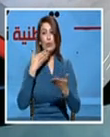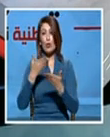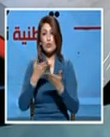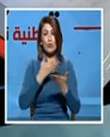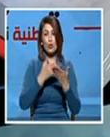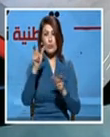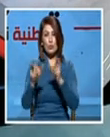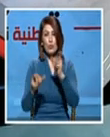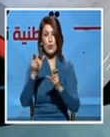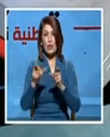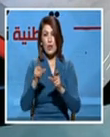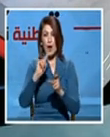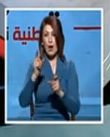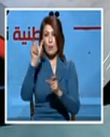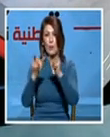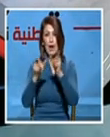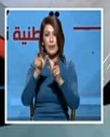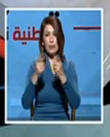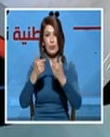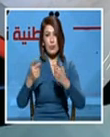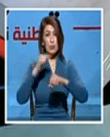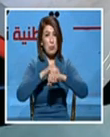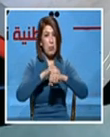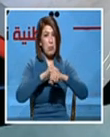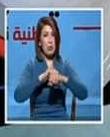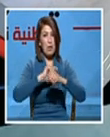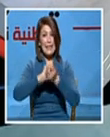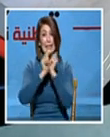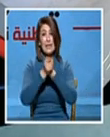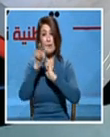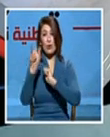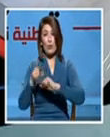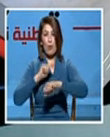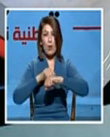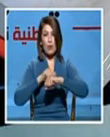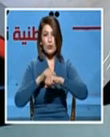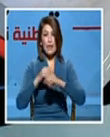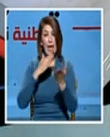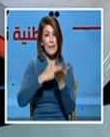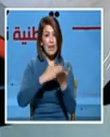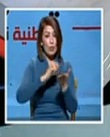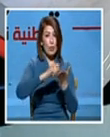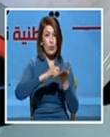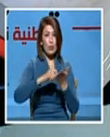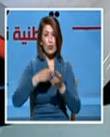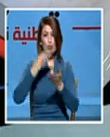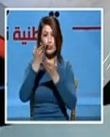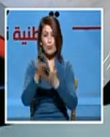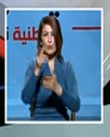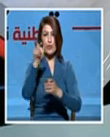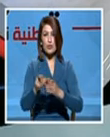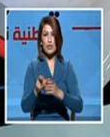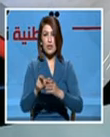كل فرد وقت وياخذ وقته معاه ويعطيه الاوردونونس ويكشف عليه بكل